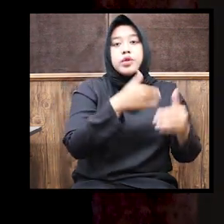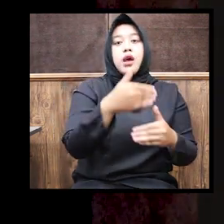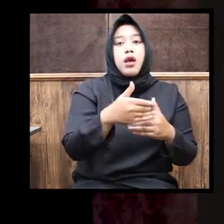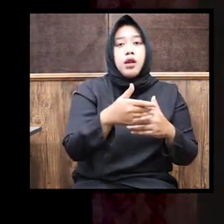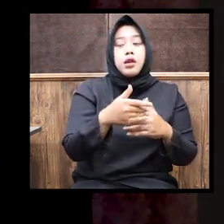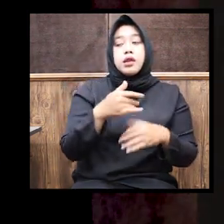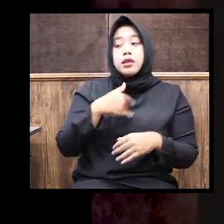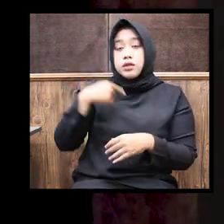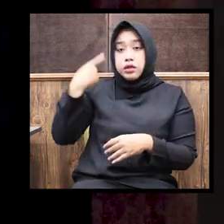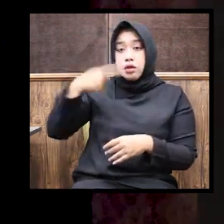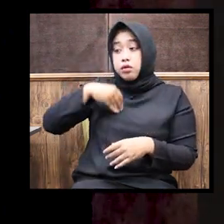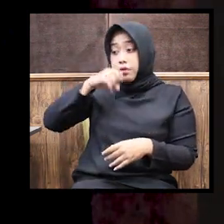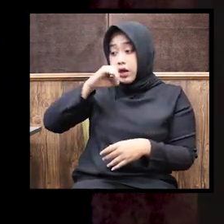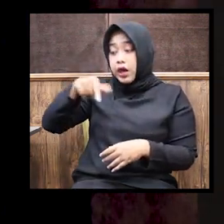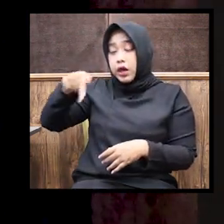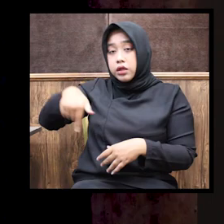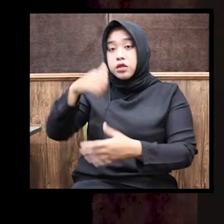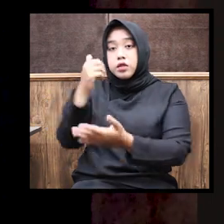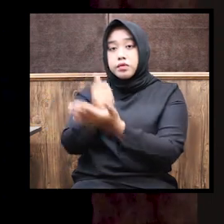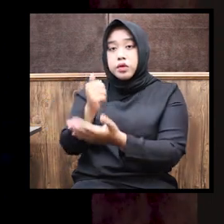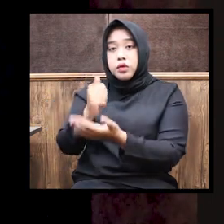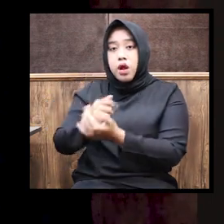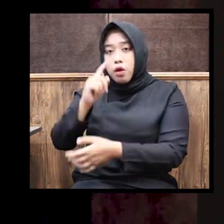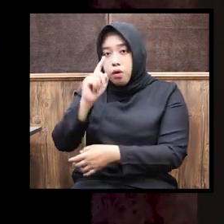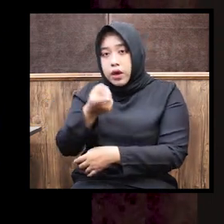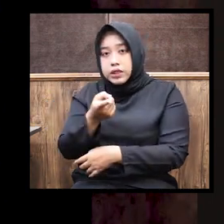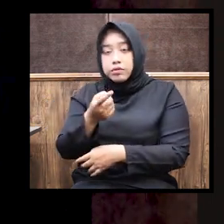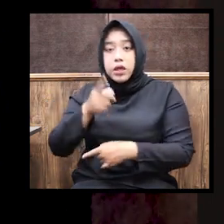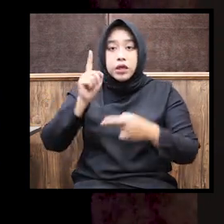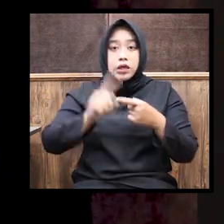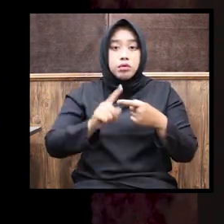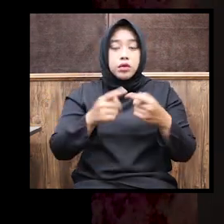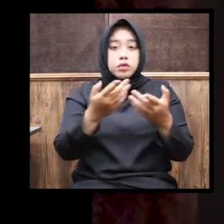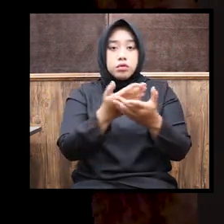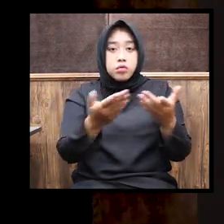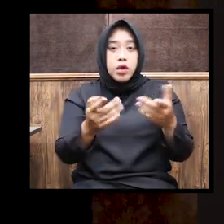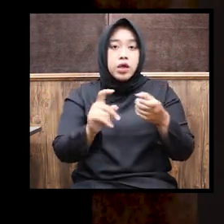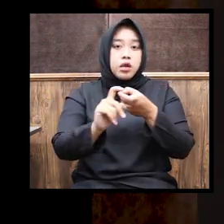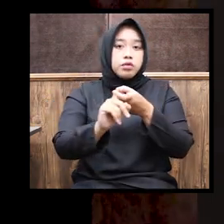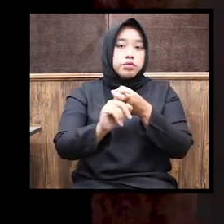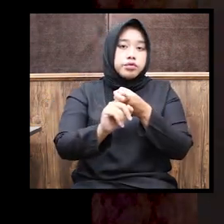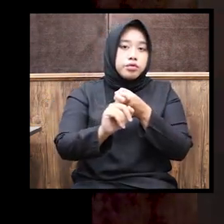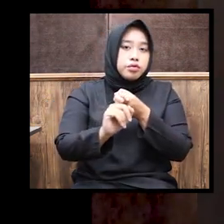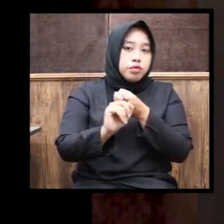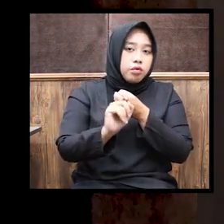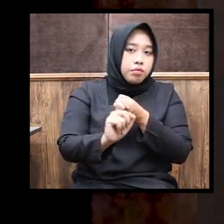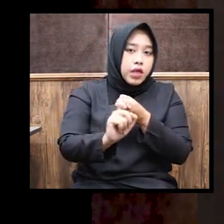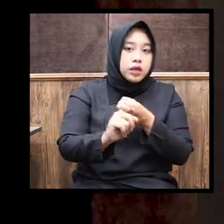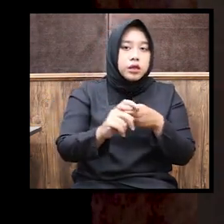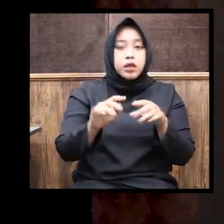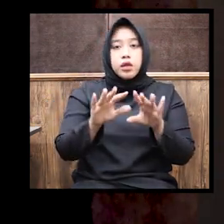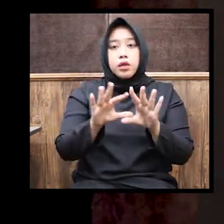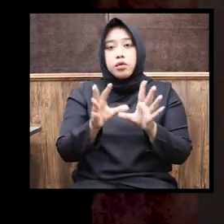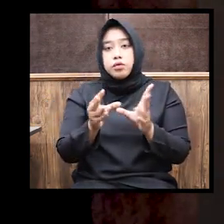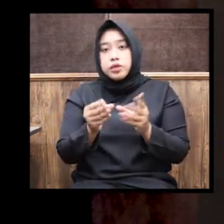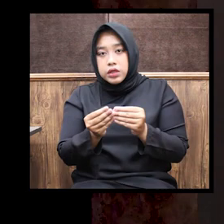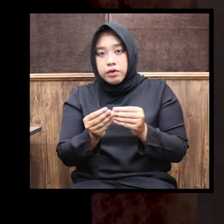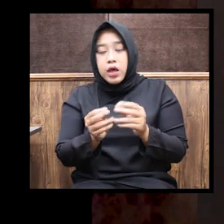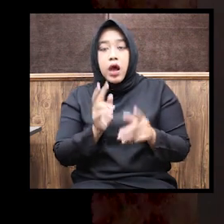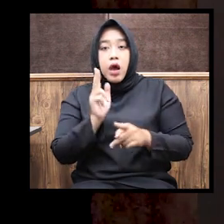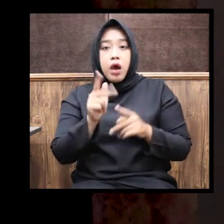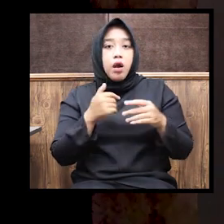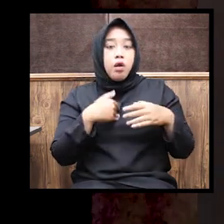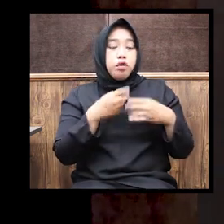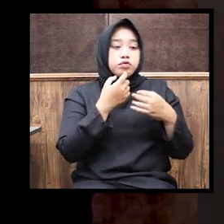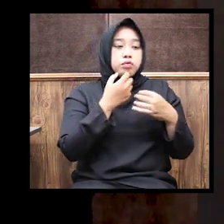sebuah kewajiban memang di Bantul ini teman-teman semuanya Seti inklusi kalau kita hitung memang